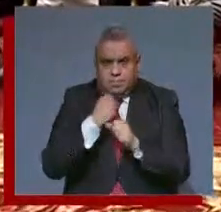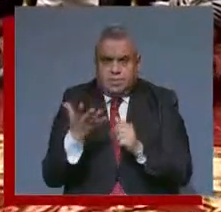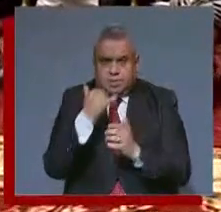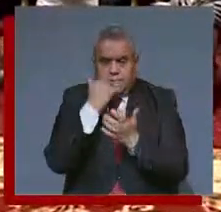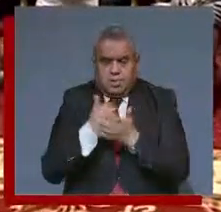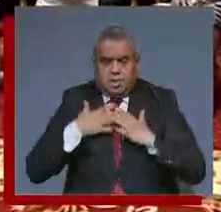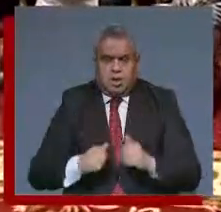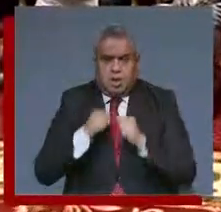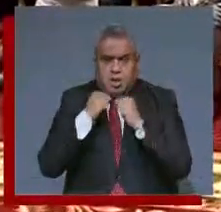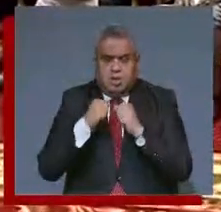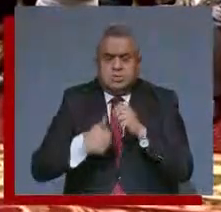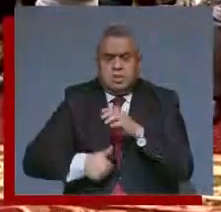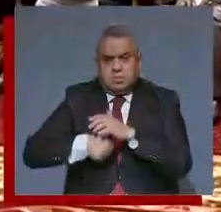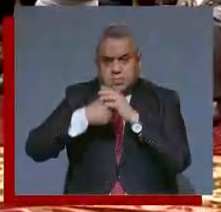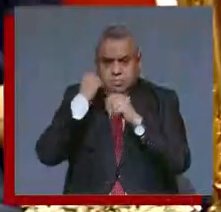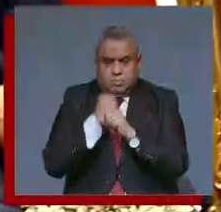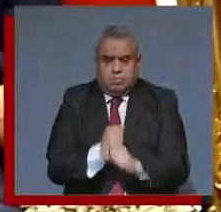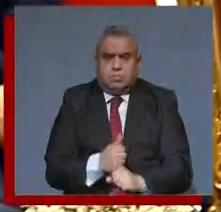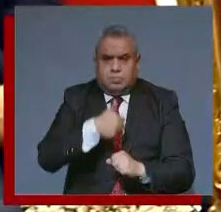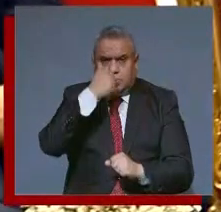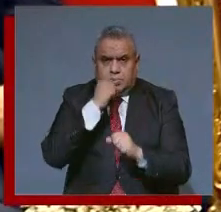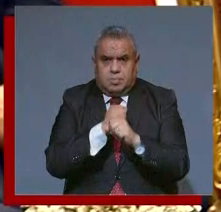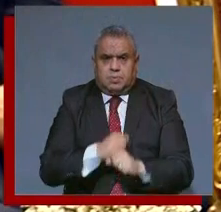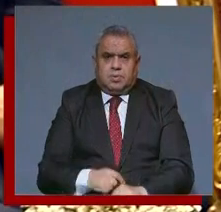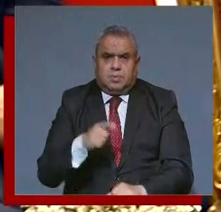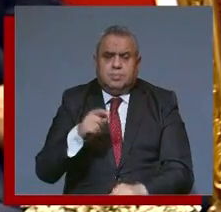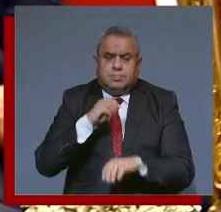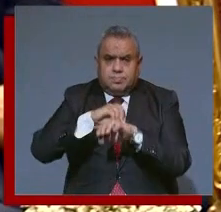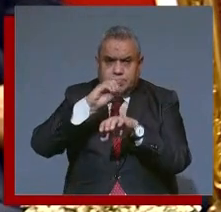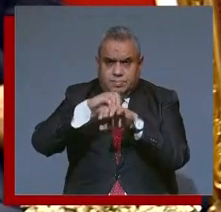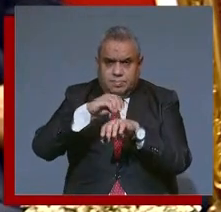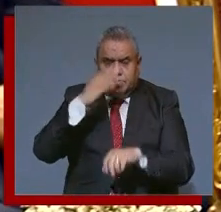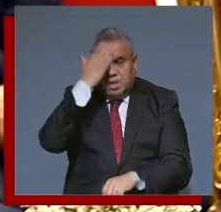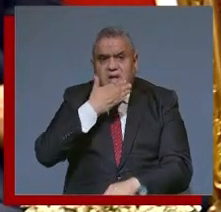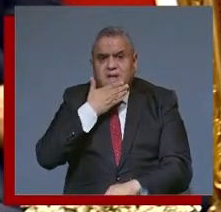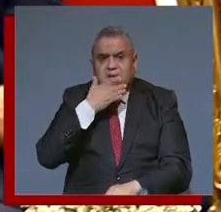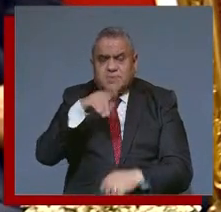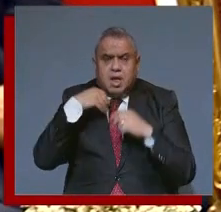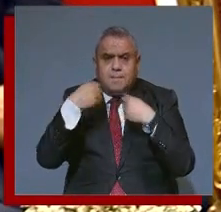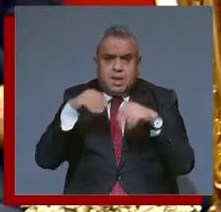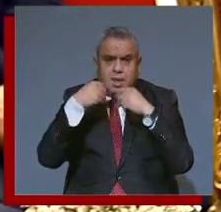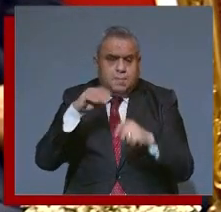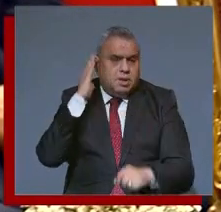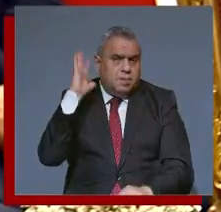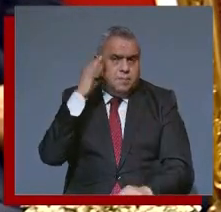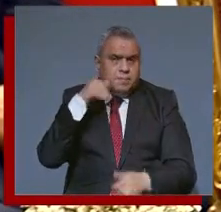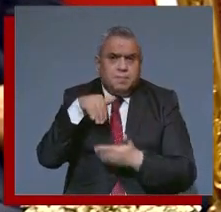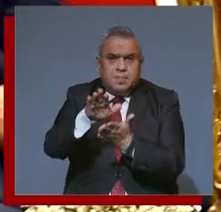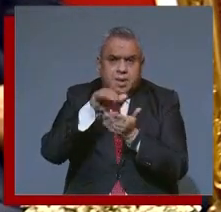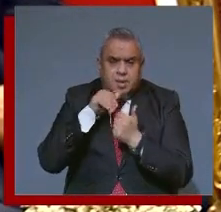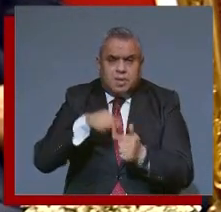صحي متطور ومستدام. إفريقيا سوق واعد. إذا كنا النهاردة